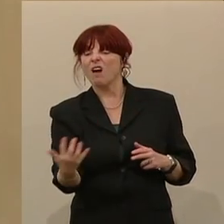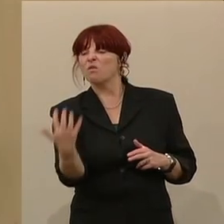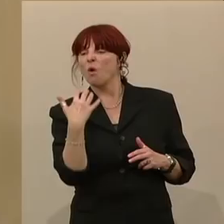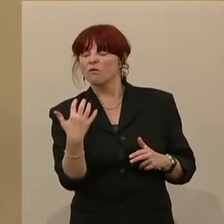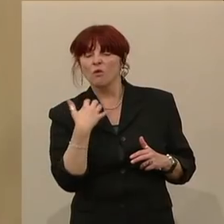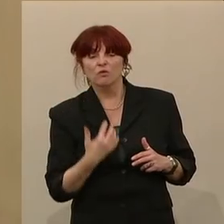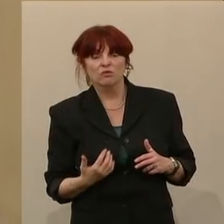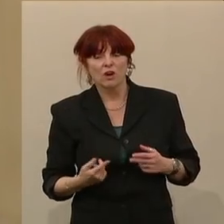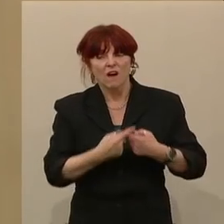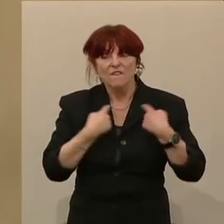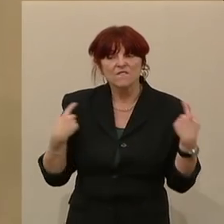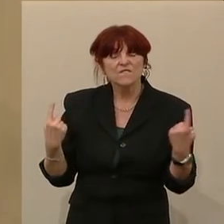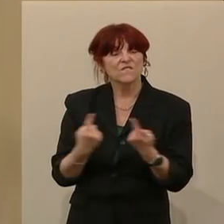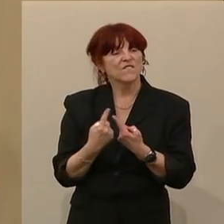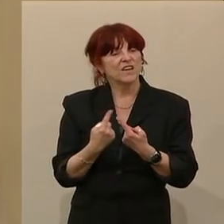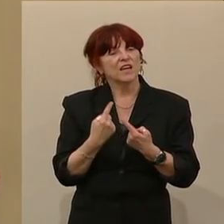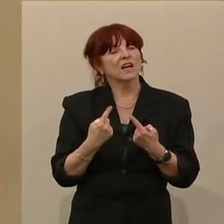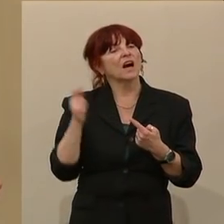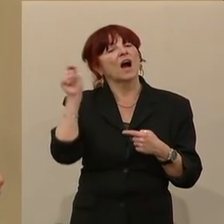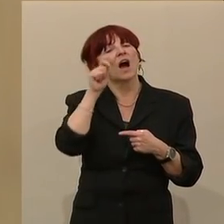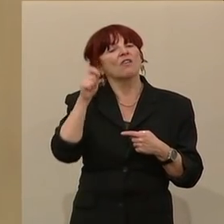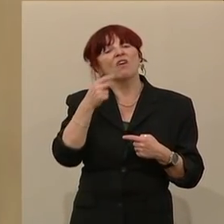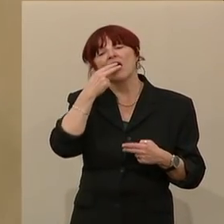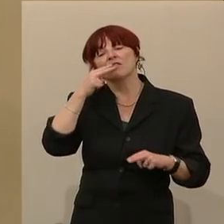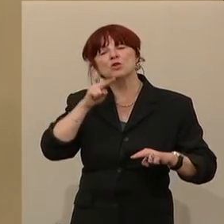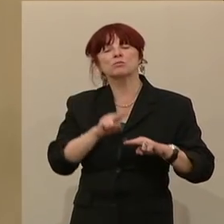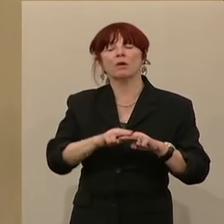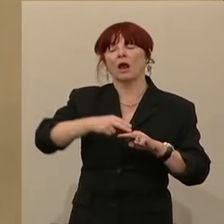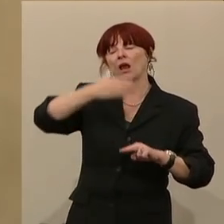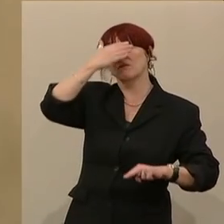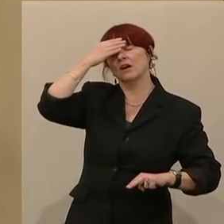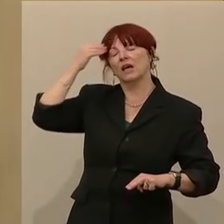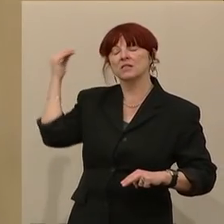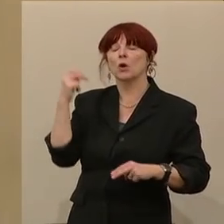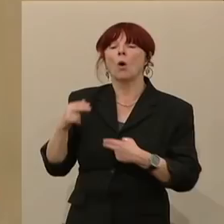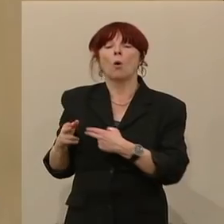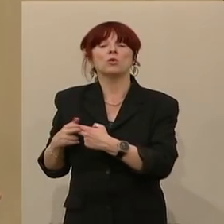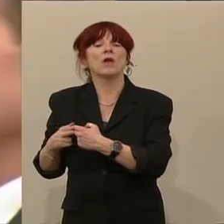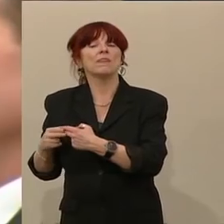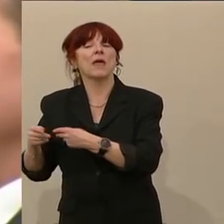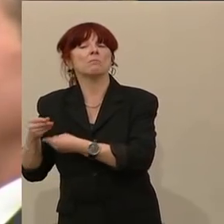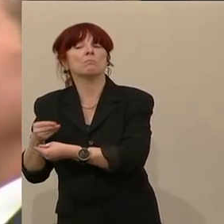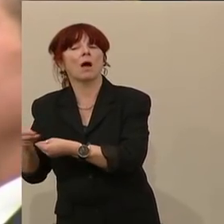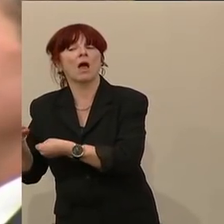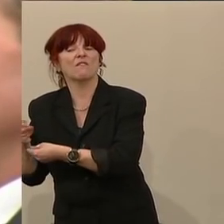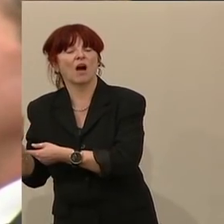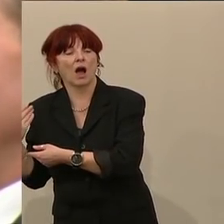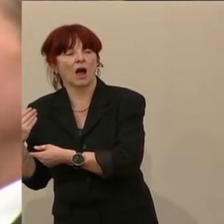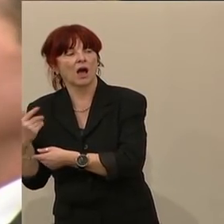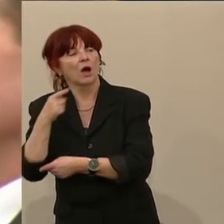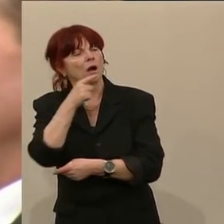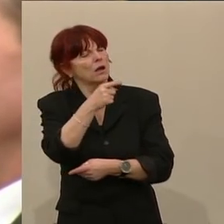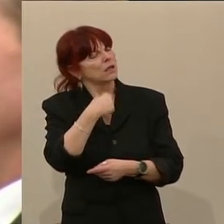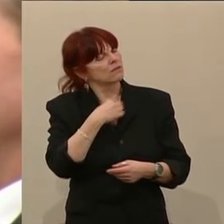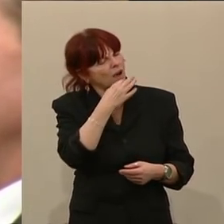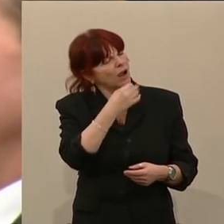Wenn Sie da uns vorwerfen, dass wir unsere Wahlversprechen vergessen haben oder dass hier Nebenabsprachen passiert sind oder Sonstiges, dann frage ich mich, sind Sie